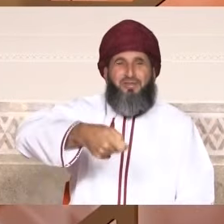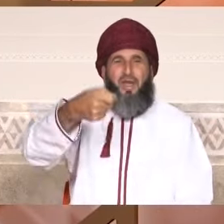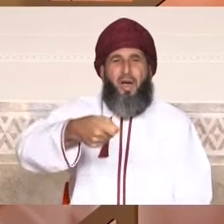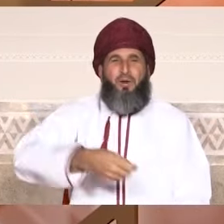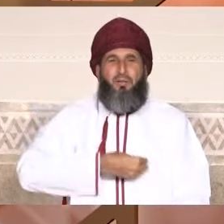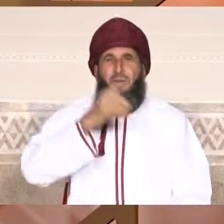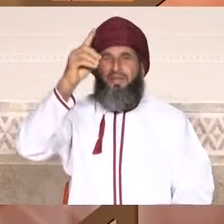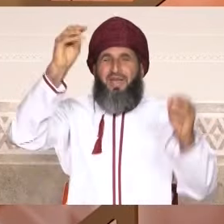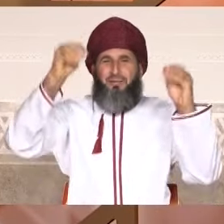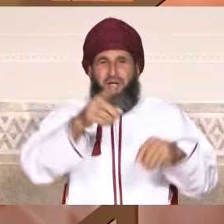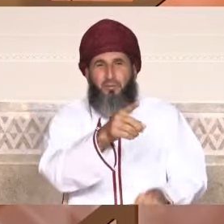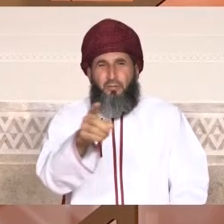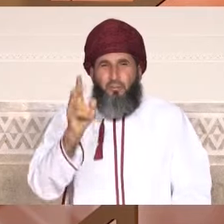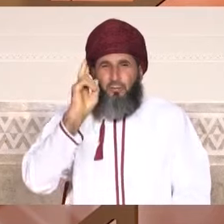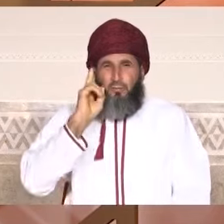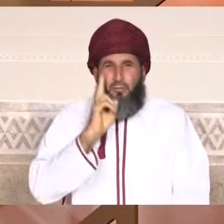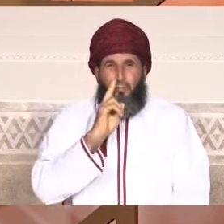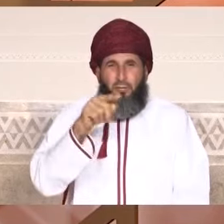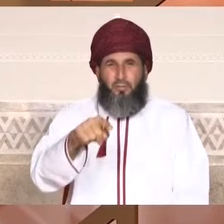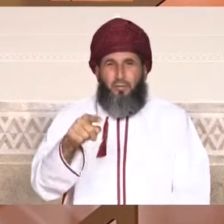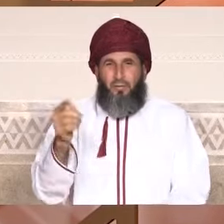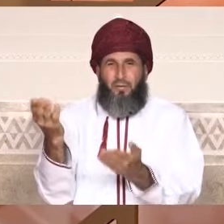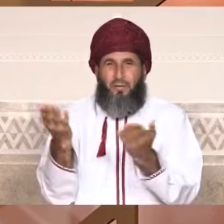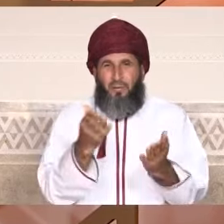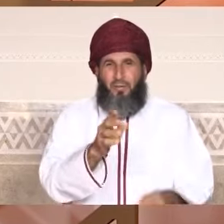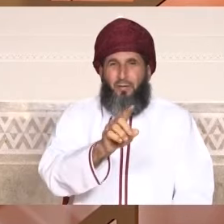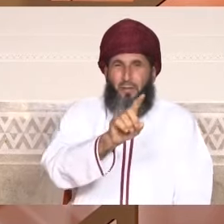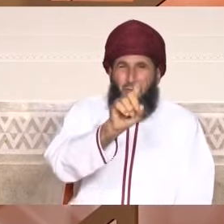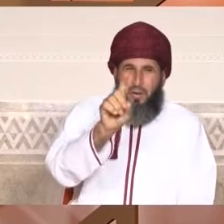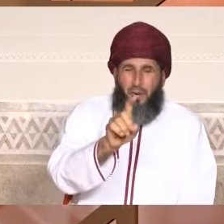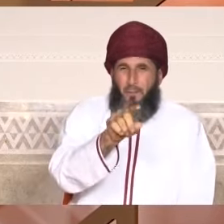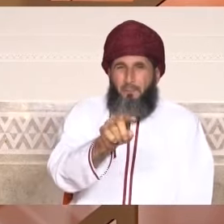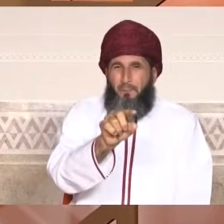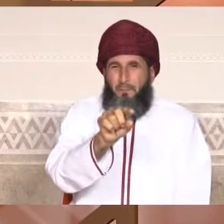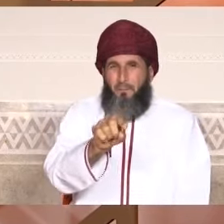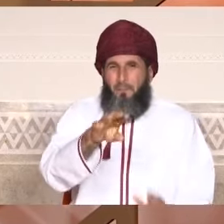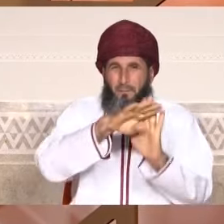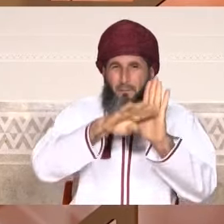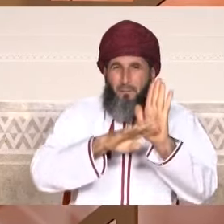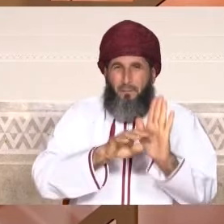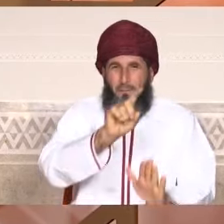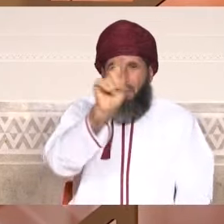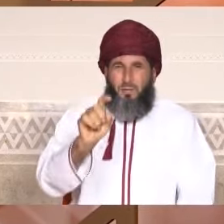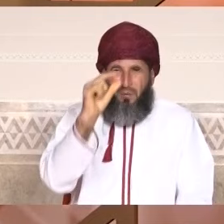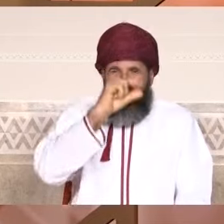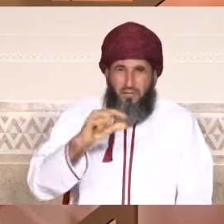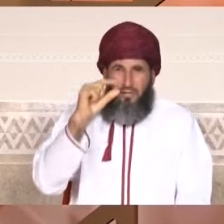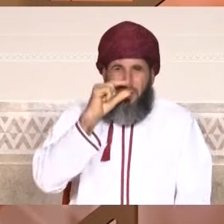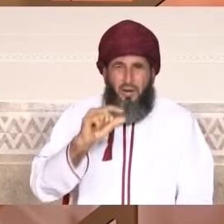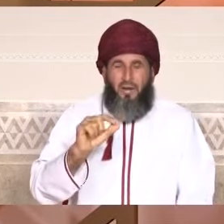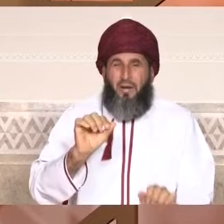ورحمة الله وبركاته، وأهلا ومرحبا بكم في حلقة أخرى من هذا البرنامج وهذه الحلقات